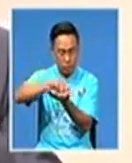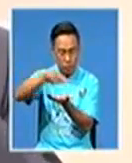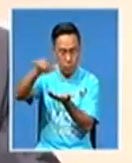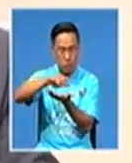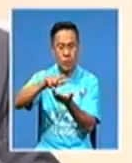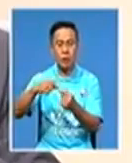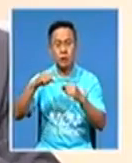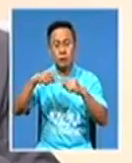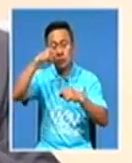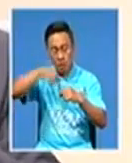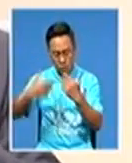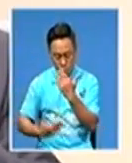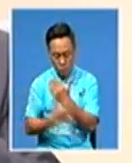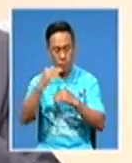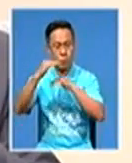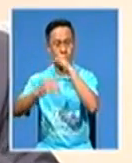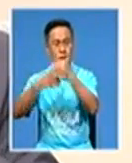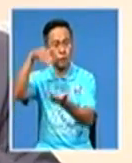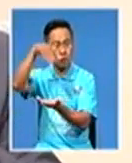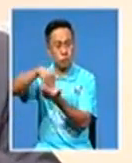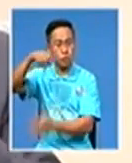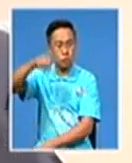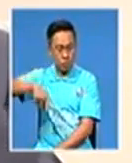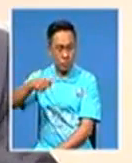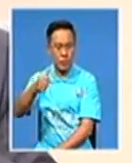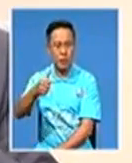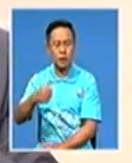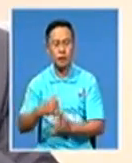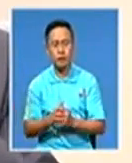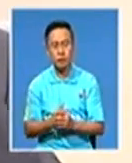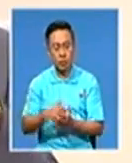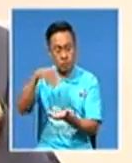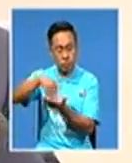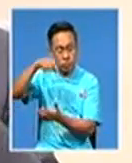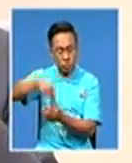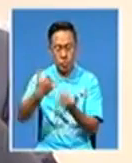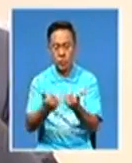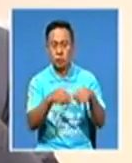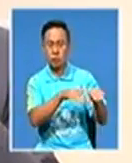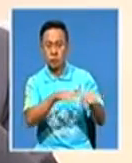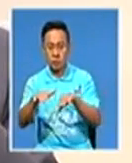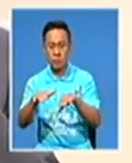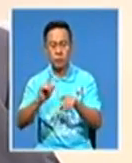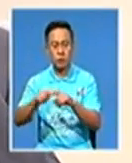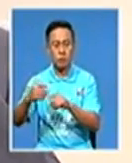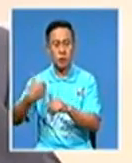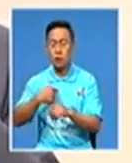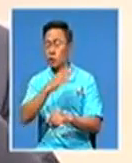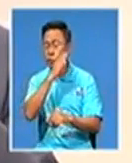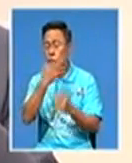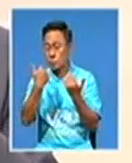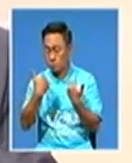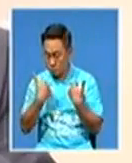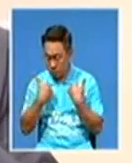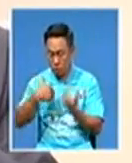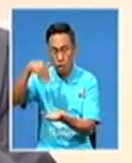ามีโอกาสจะพัฒนาตัวเองเป็นศูนย์ซ่อมที่ดีได้นะฮะซึ่งอันนี้กำลังเตรียมการอยู่นั้นถ้าเรามีศูนย์ซ่อ